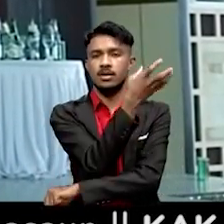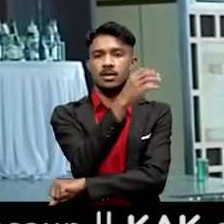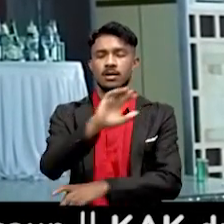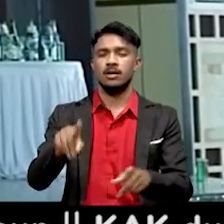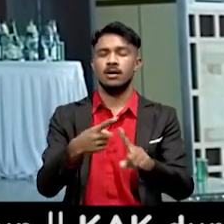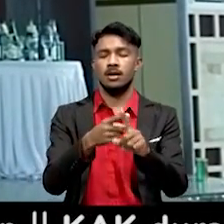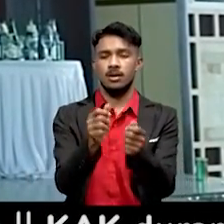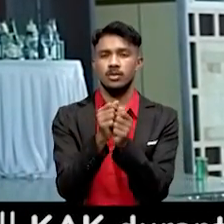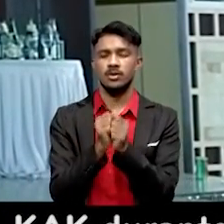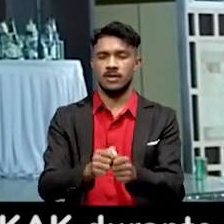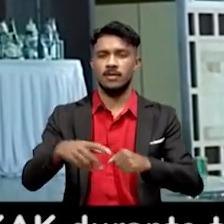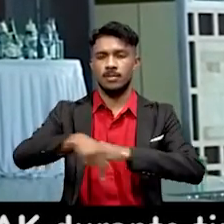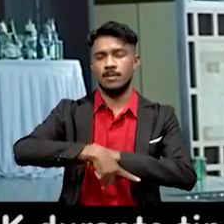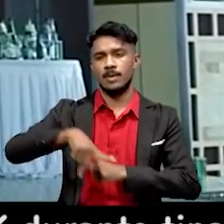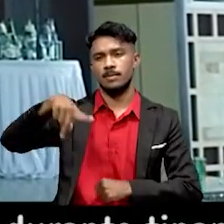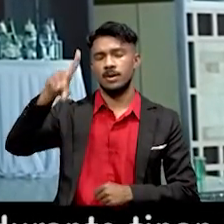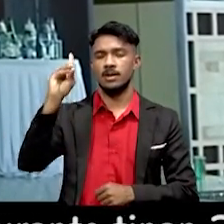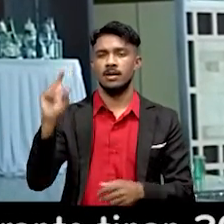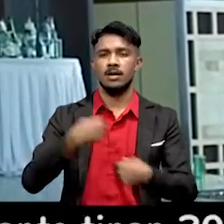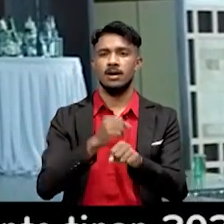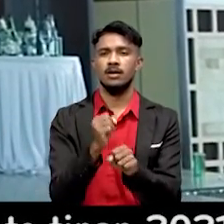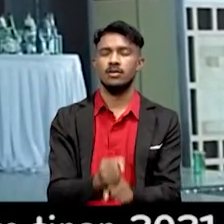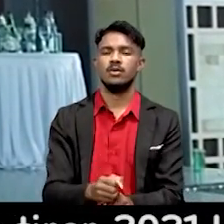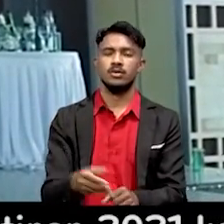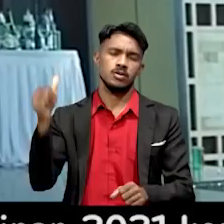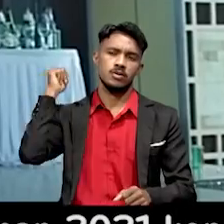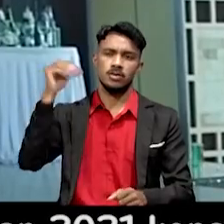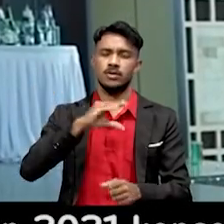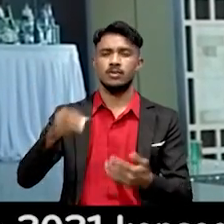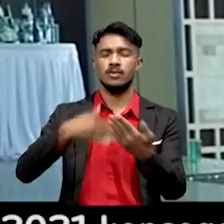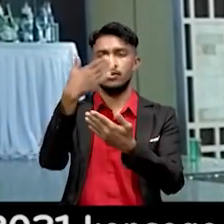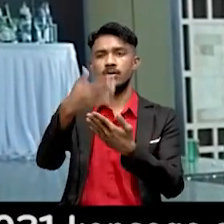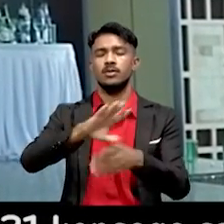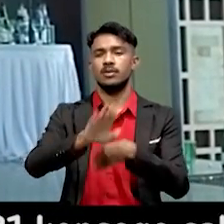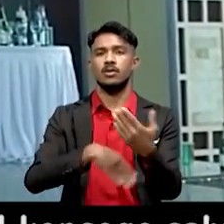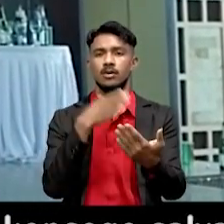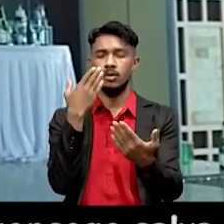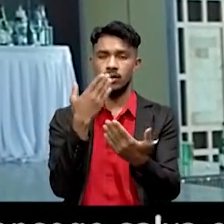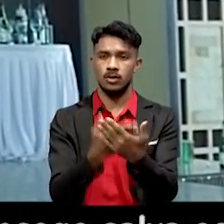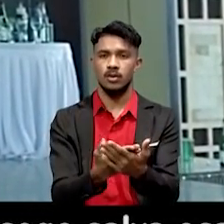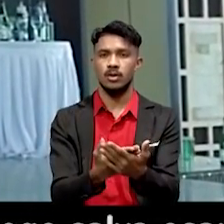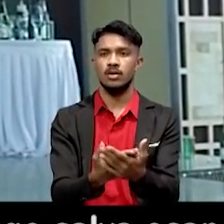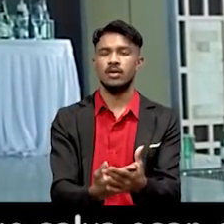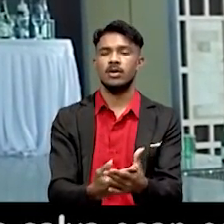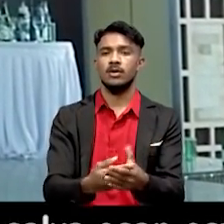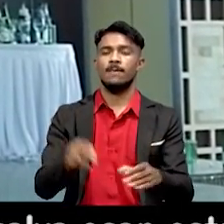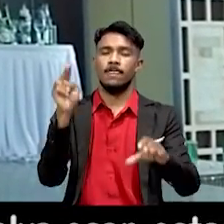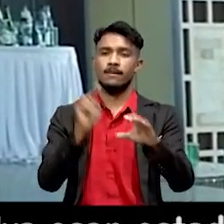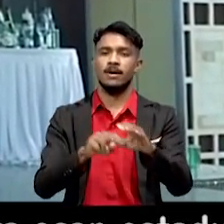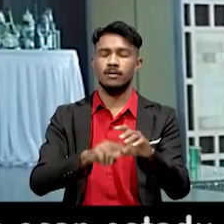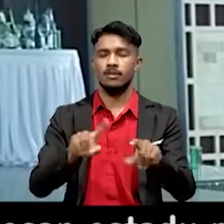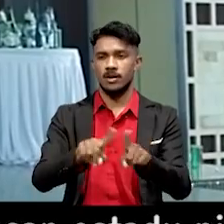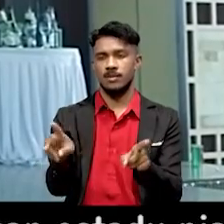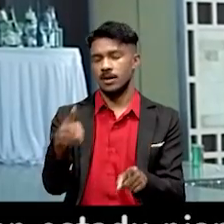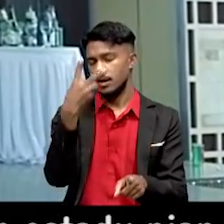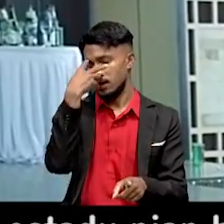usi oin to kotok ne manene bangku hoturet. Mabe wahera kwa ne tahare di dia kiha video nebe saya